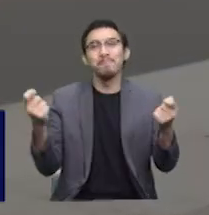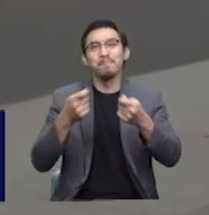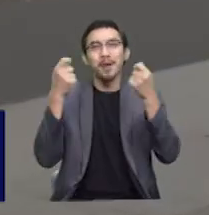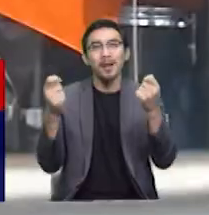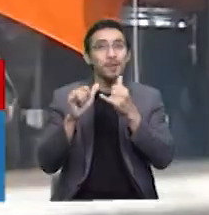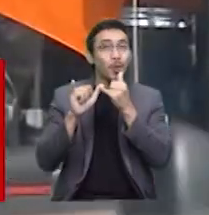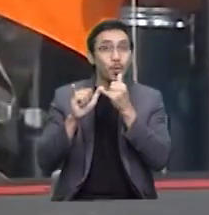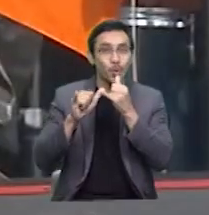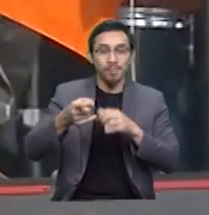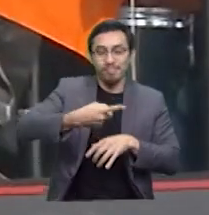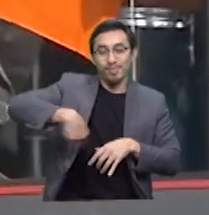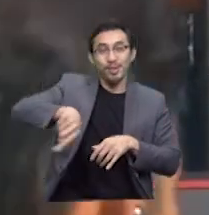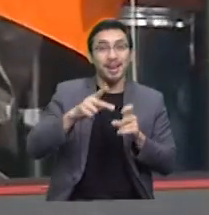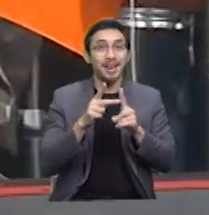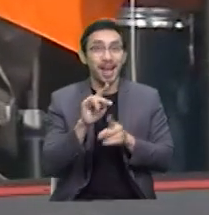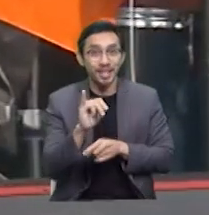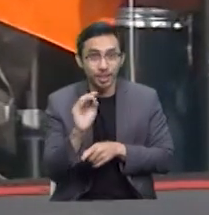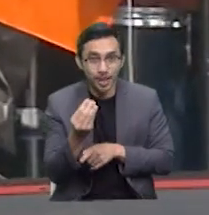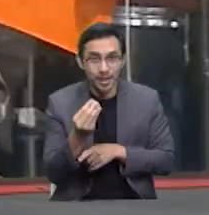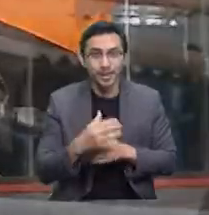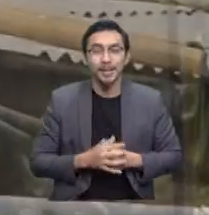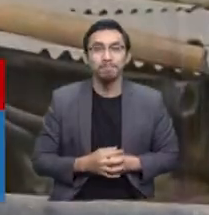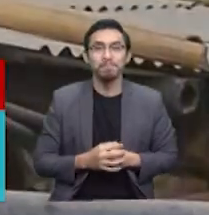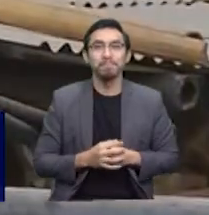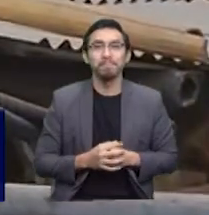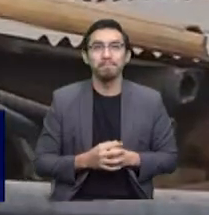HI, Jakarta.